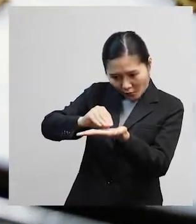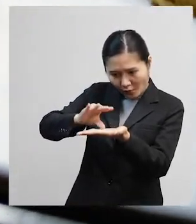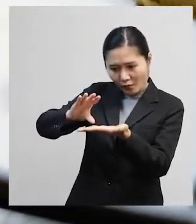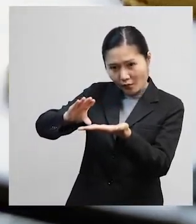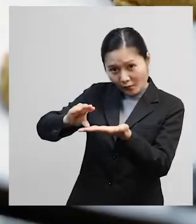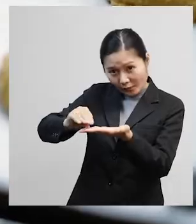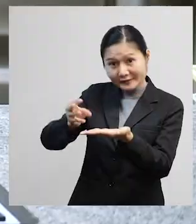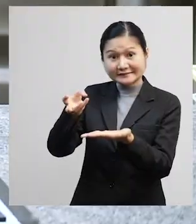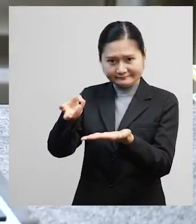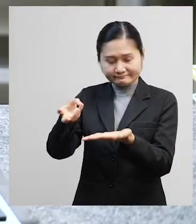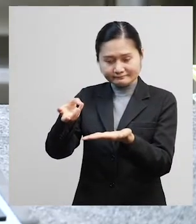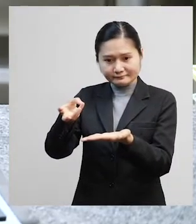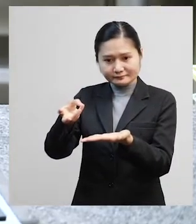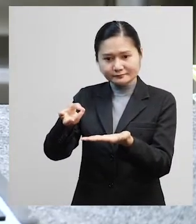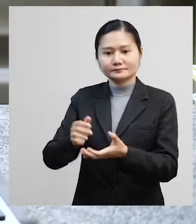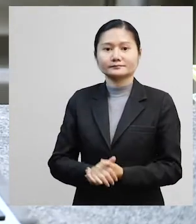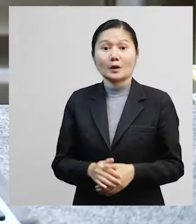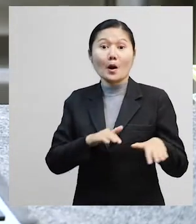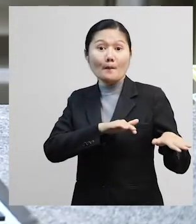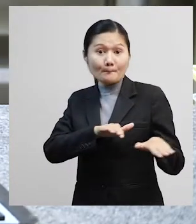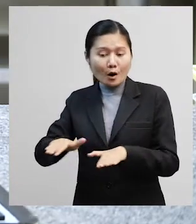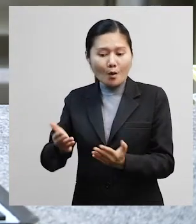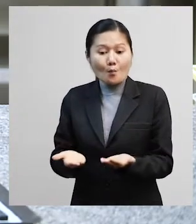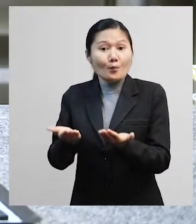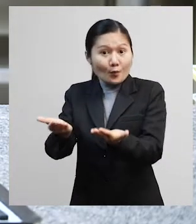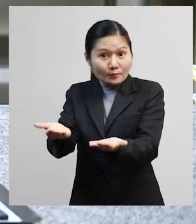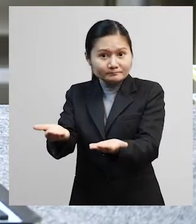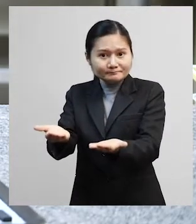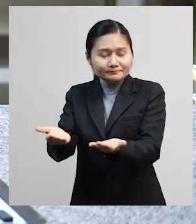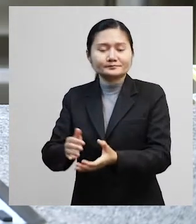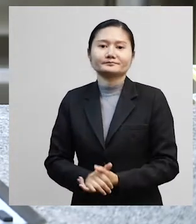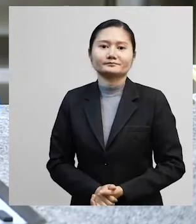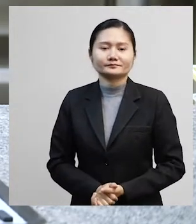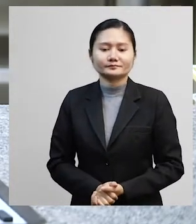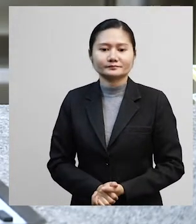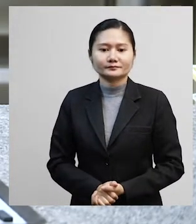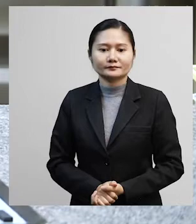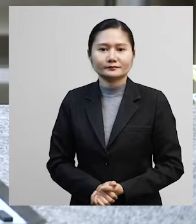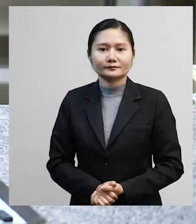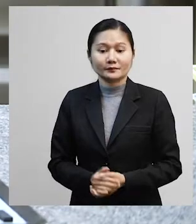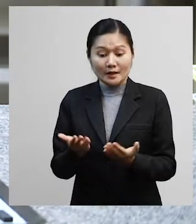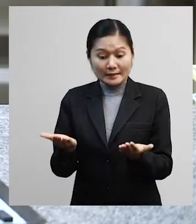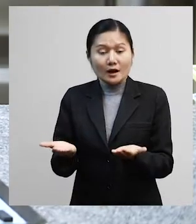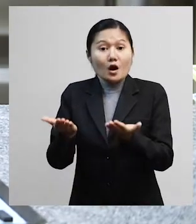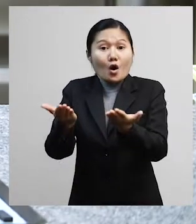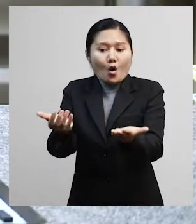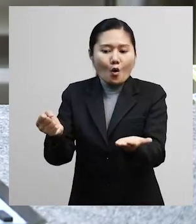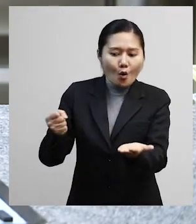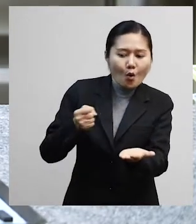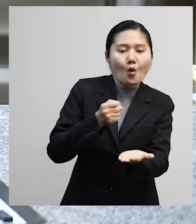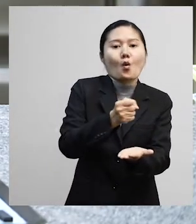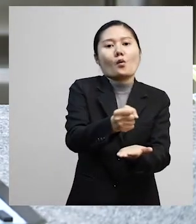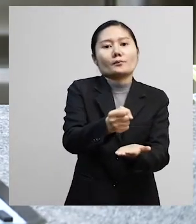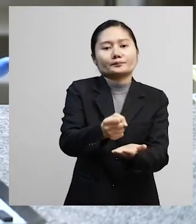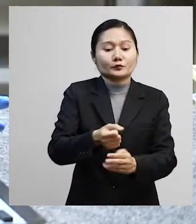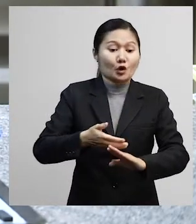อันนี้เราก็พร้อมที่จะเข้าอบแล้วนะคะเดี๋ยวเราจะ นำไปเข้าอบนะคะในเตาที่เรา